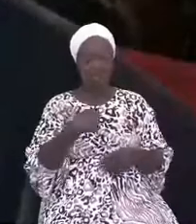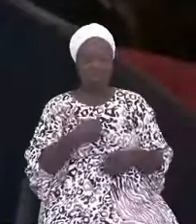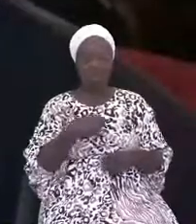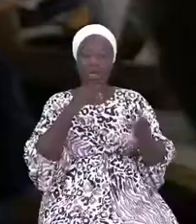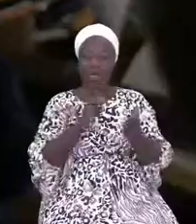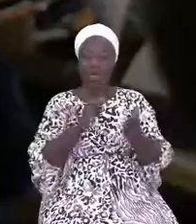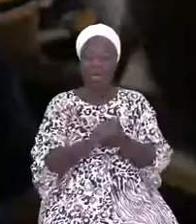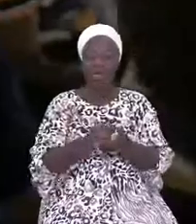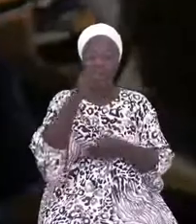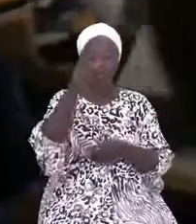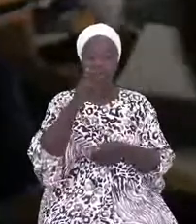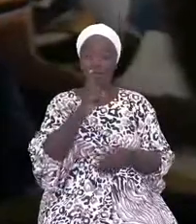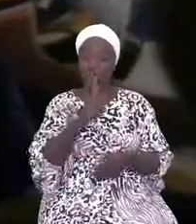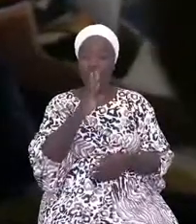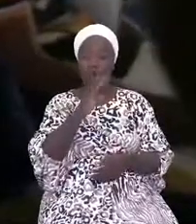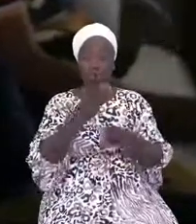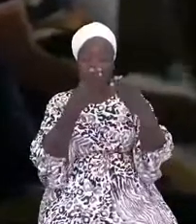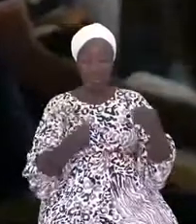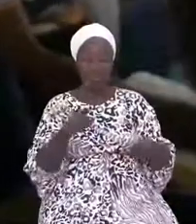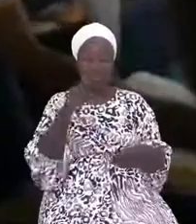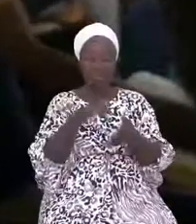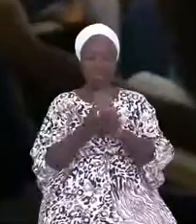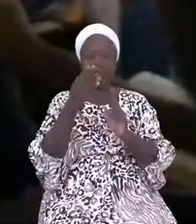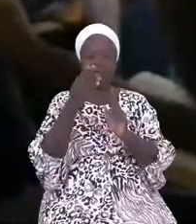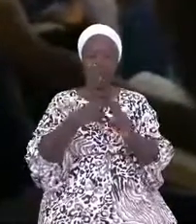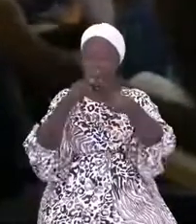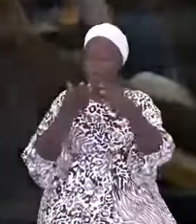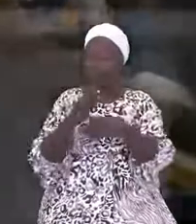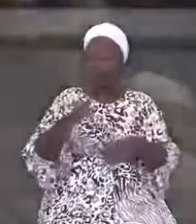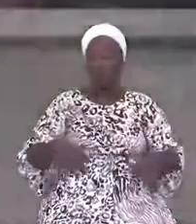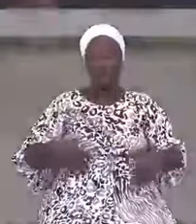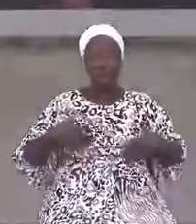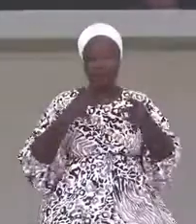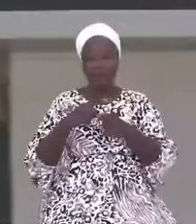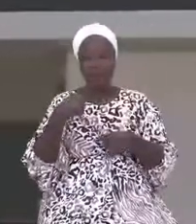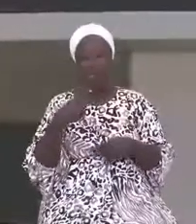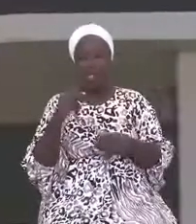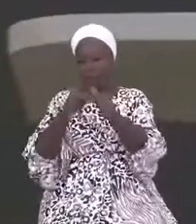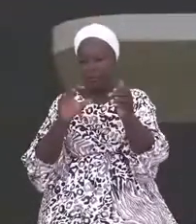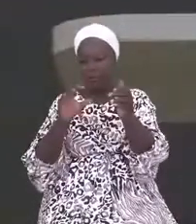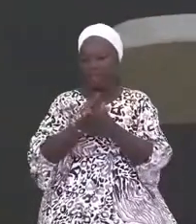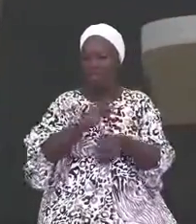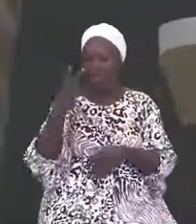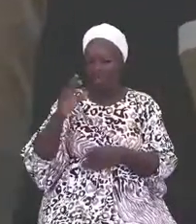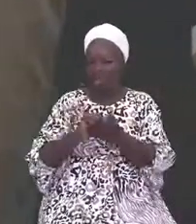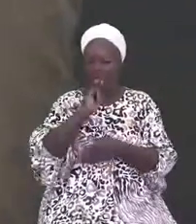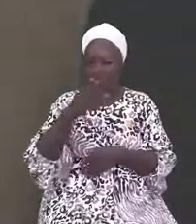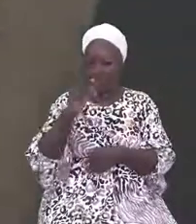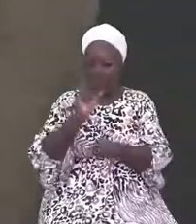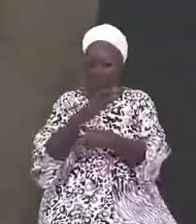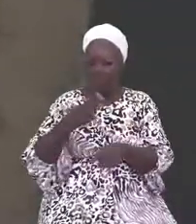va apaiser ton cœur tu passes pas la vie étudiée ou tout ce que je vois c'est ça c'est l'heure de mon père